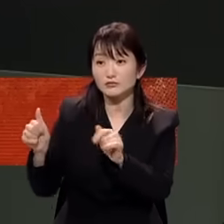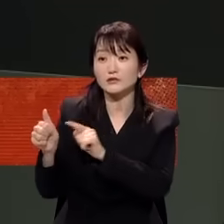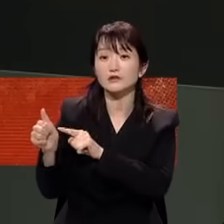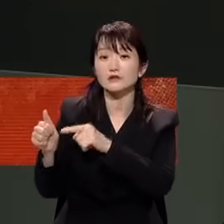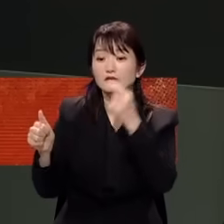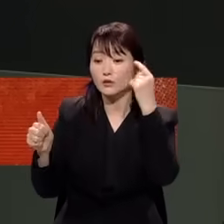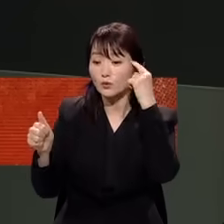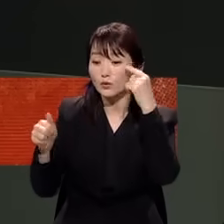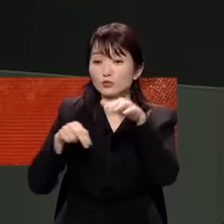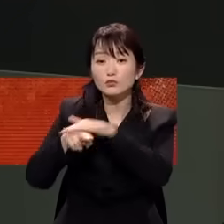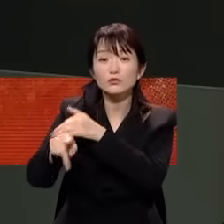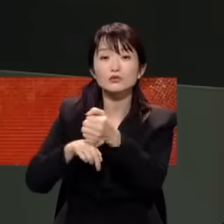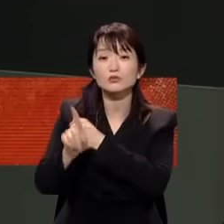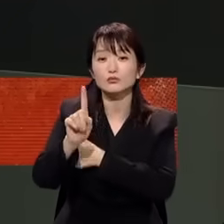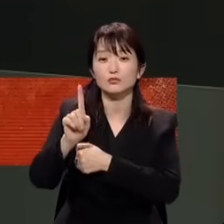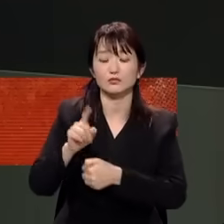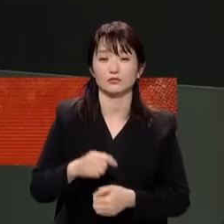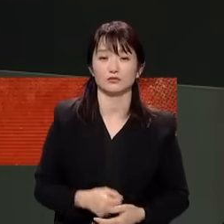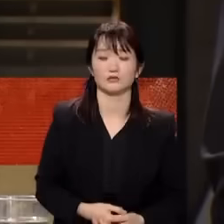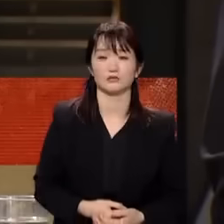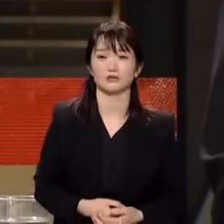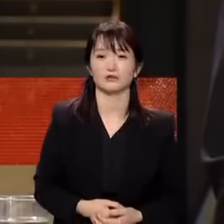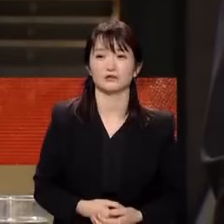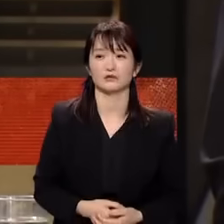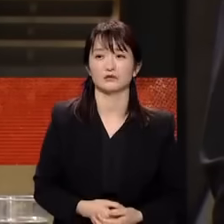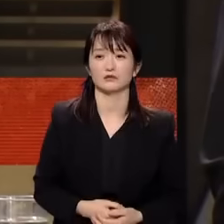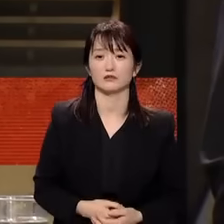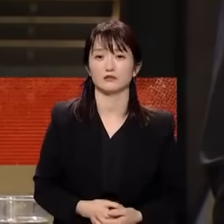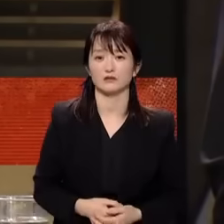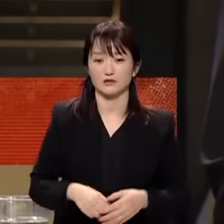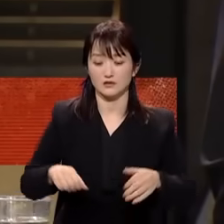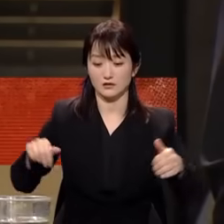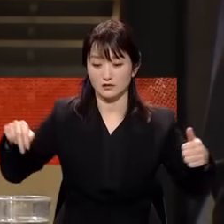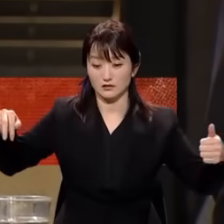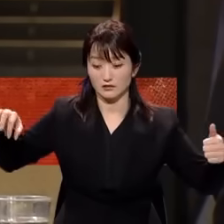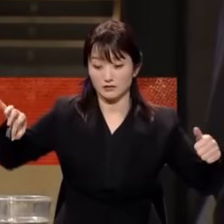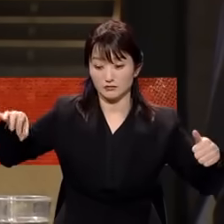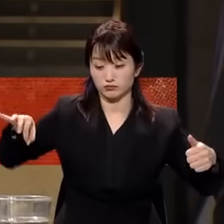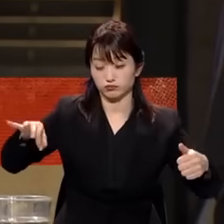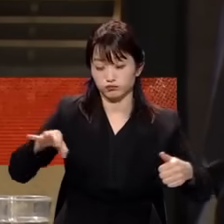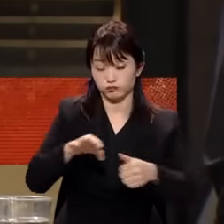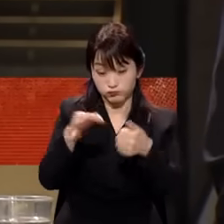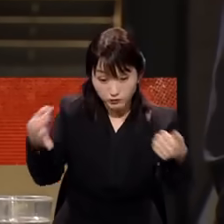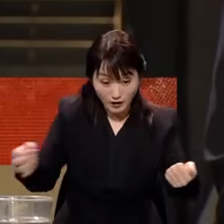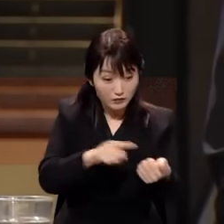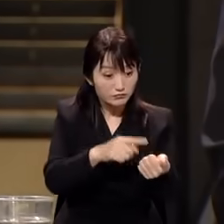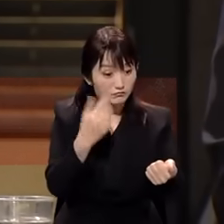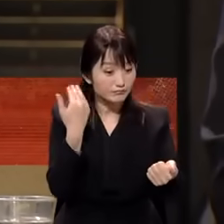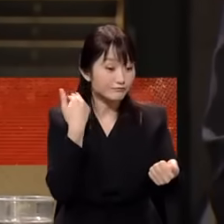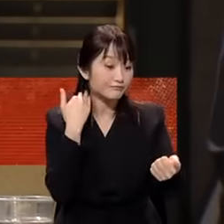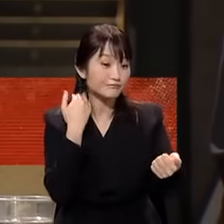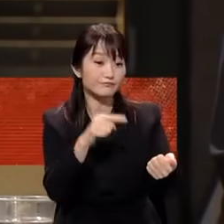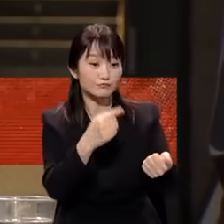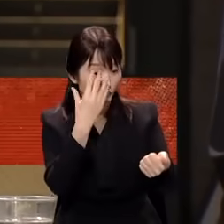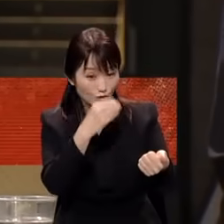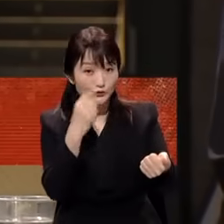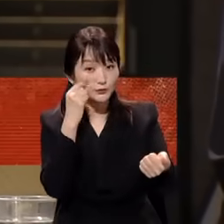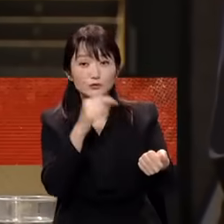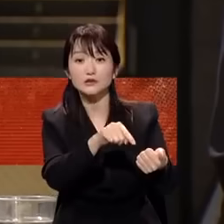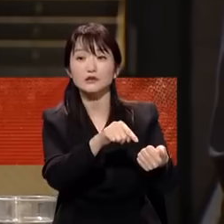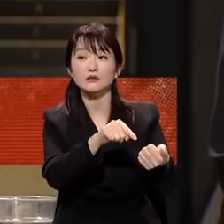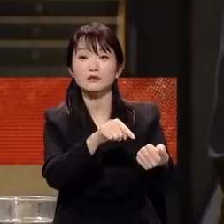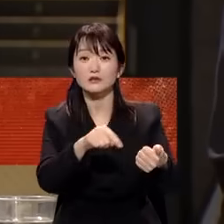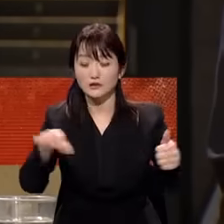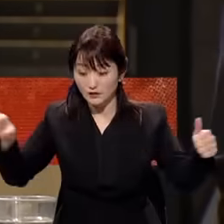왜 갔는지 얘기는 할 거 아니에요? 그러니까 일단은 사고 난 상황에 대해서는 보행자를 못 봤다는 거예요. 에? 보행자를 못 봐서 쾅 하고